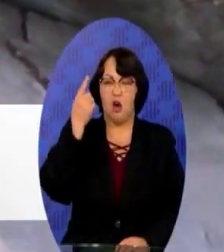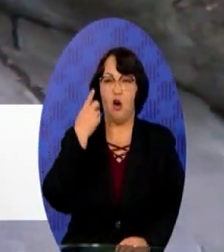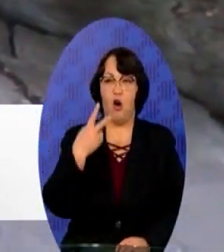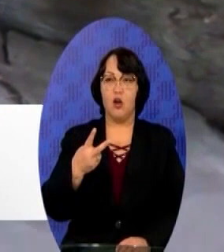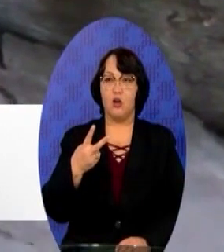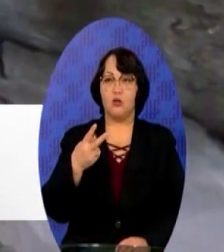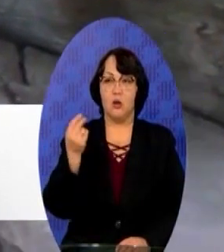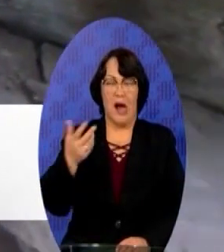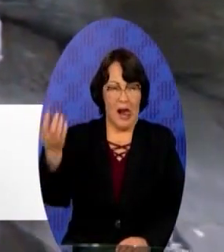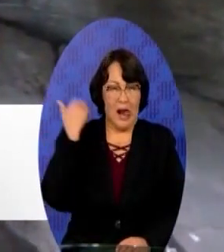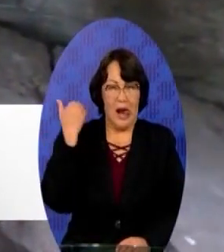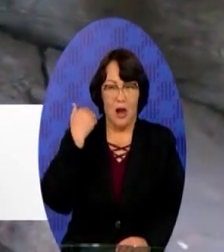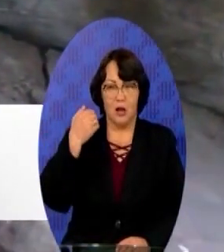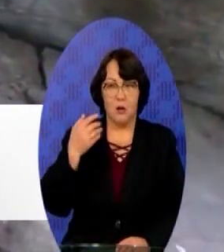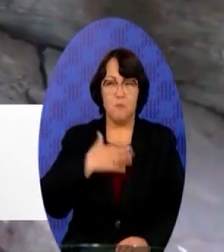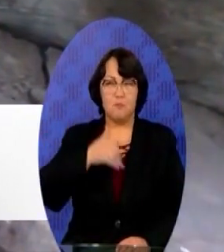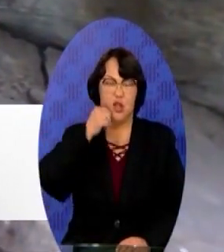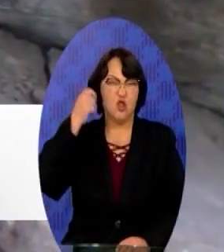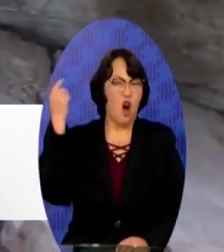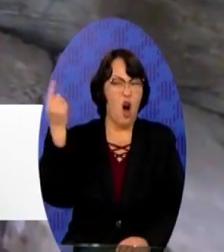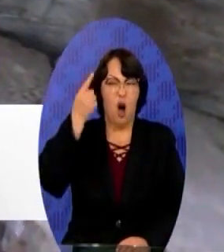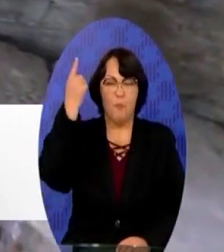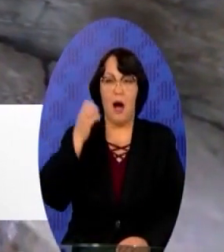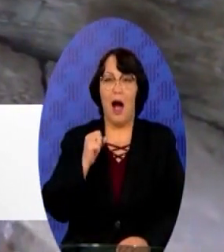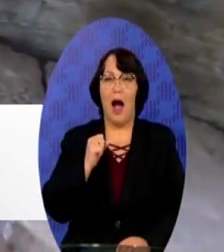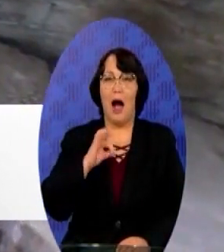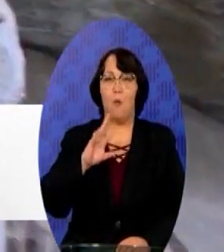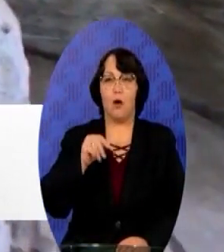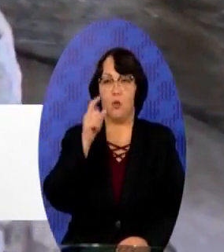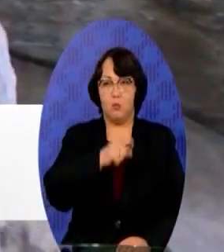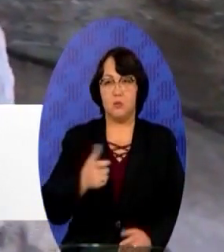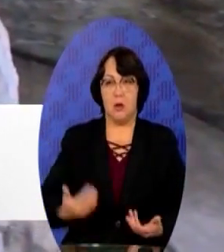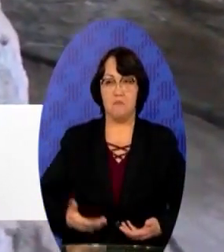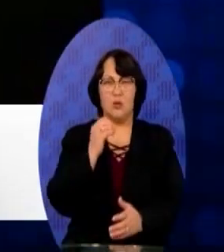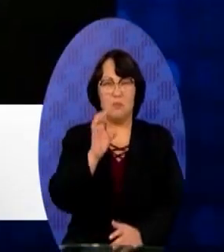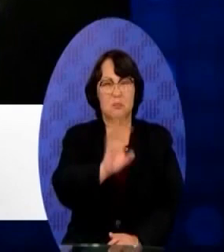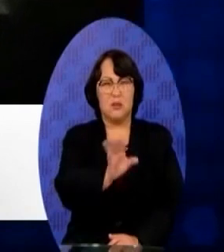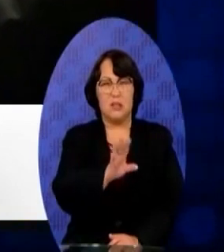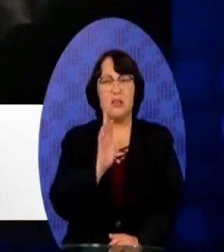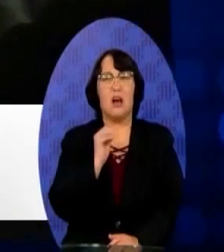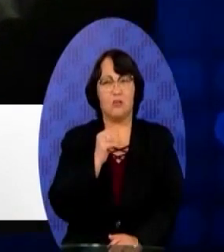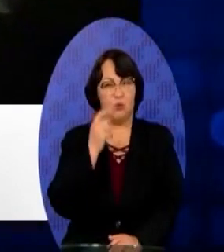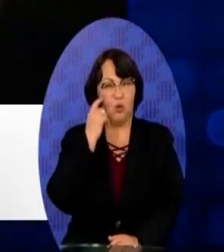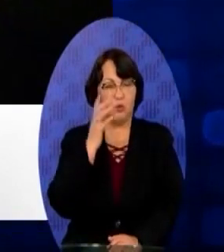том том хүмүүс бас ажитарч амьдарч л байсан юм байна. Тэнийг хатан дээр зураад үлдээсэн байгаа байхгүй.